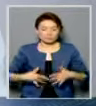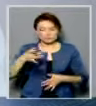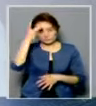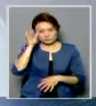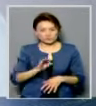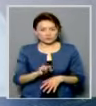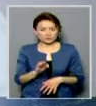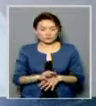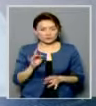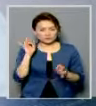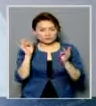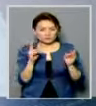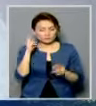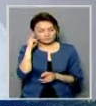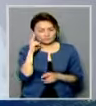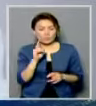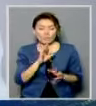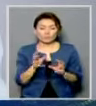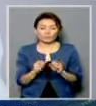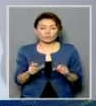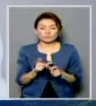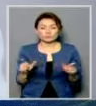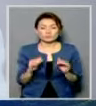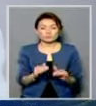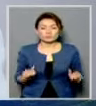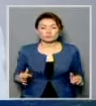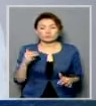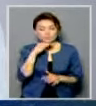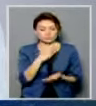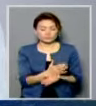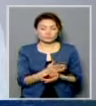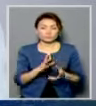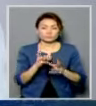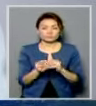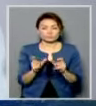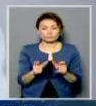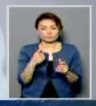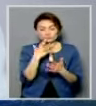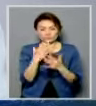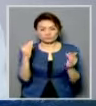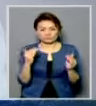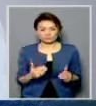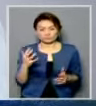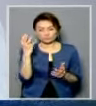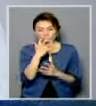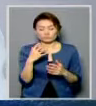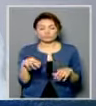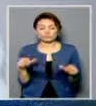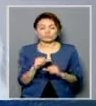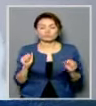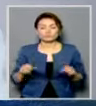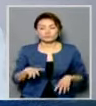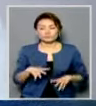айналу, құлақтағы шудың пайда болуына келеді. Бұл жағдай мектеп жасындағы балаларда болса, олардың сабақтағы көрсеткіштерін нашарлатып, оқуына көп әсерін